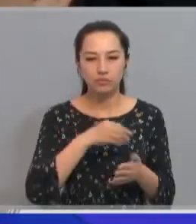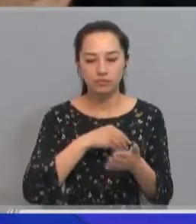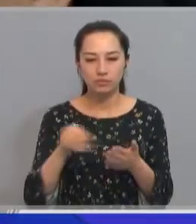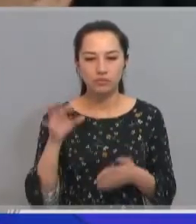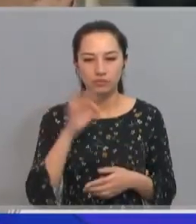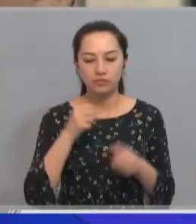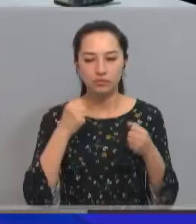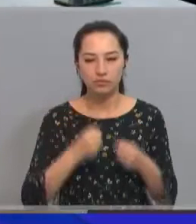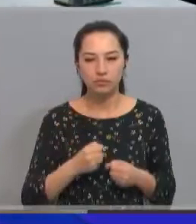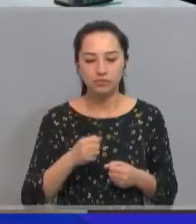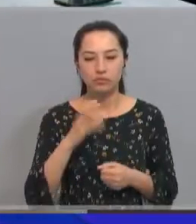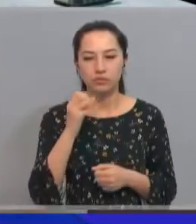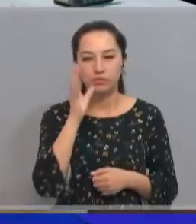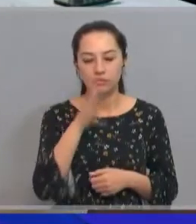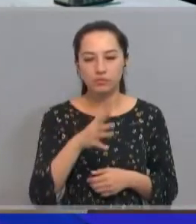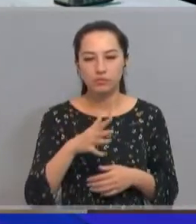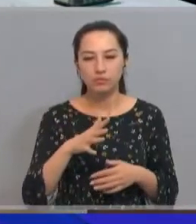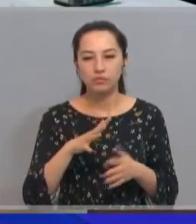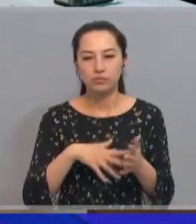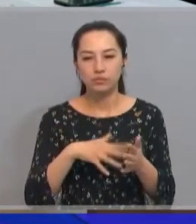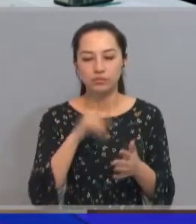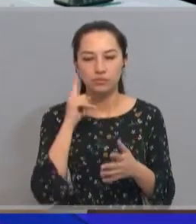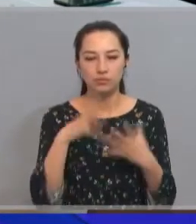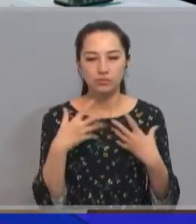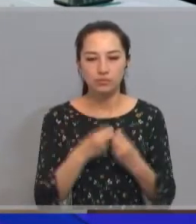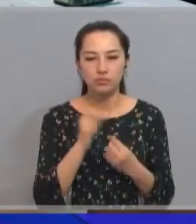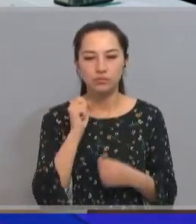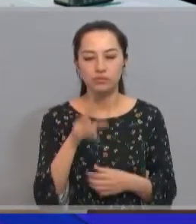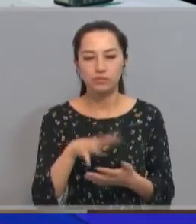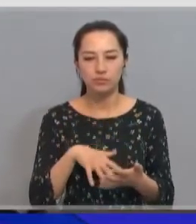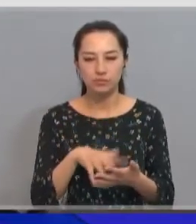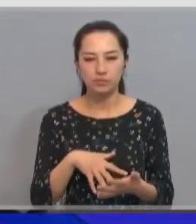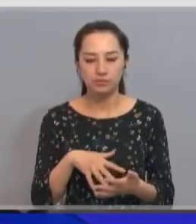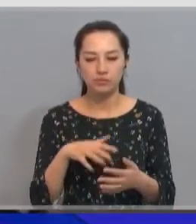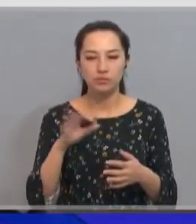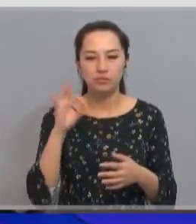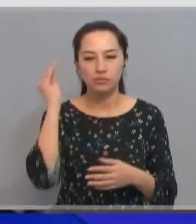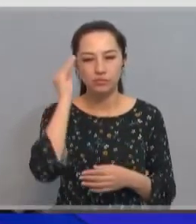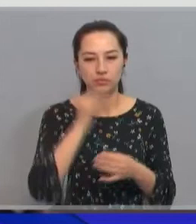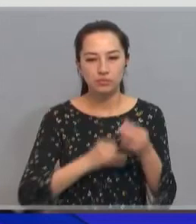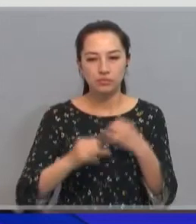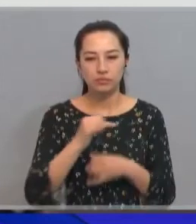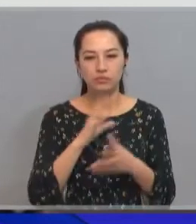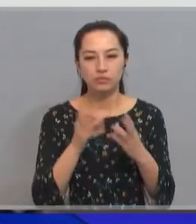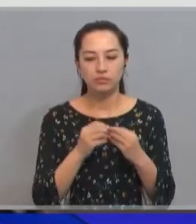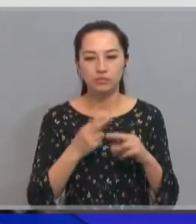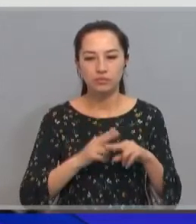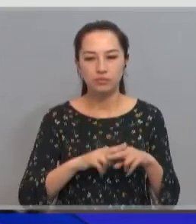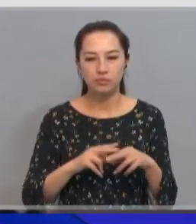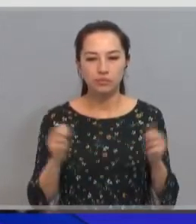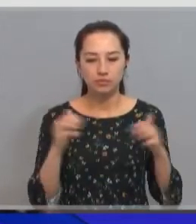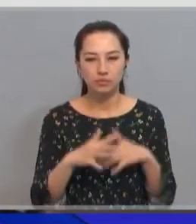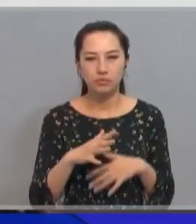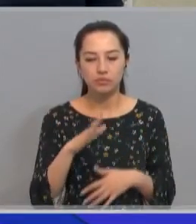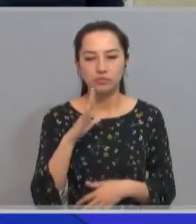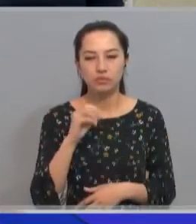құқығынсыз үлестіріледі. Ал 5 жылдан кейін жас отбасылар не істейді, қайтпек керек деген сауалдар мазалайды. Басқосуда кеңес мүшелері